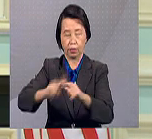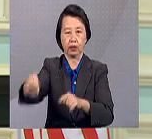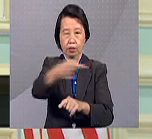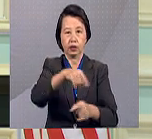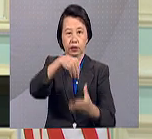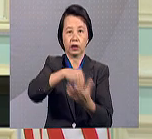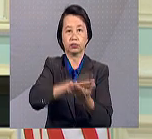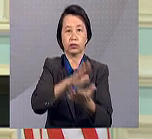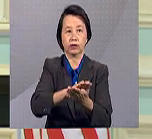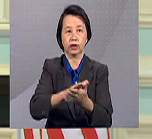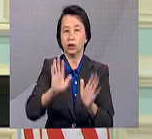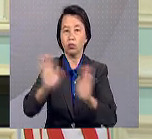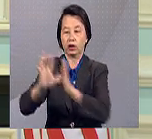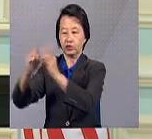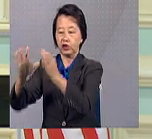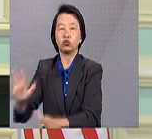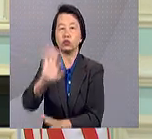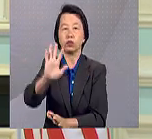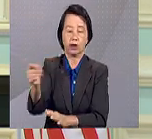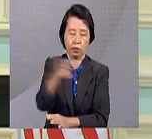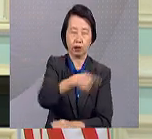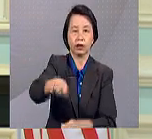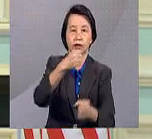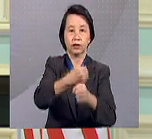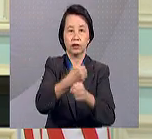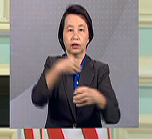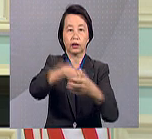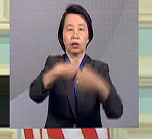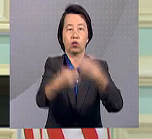di sekolah selain daripada guru. Apabila